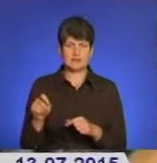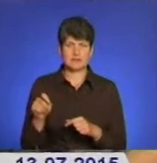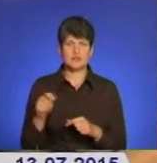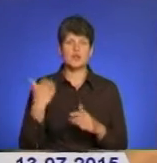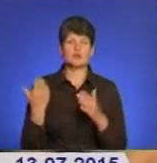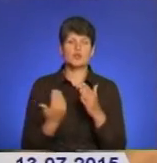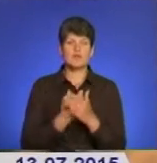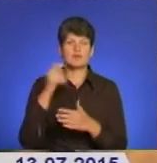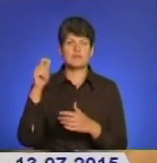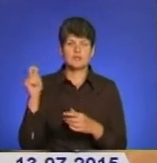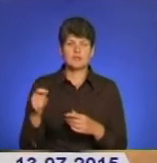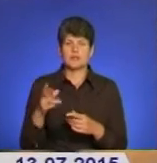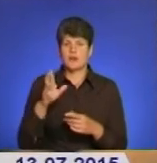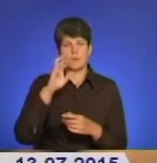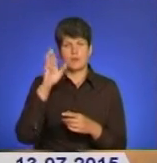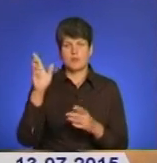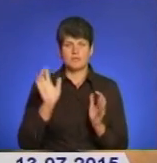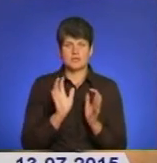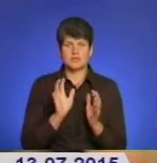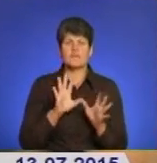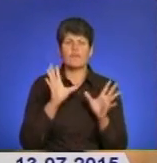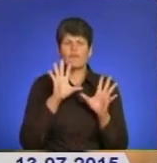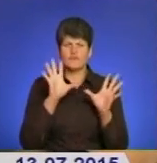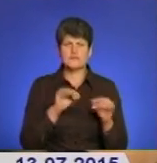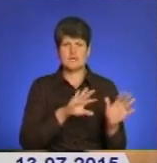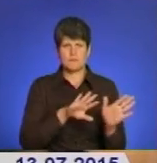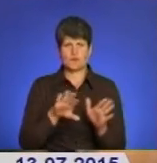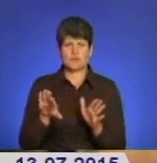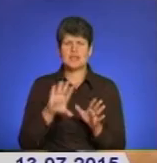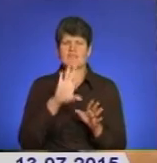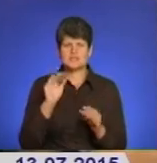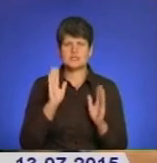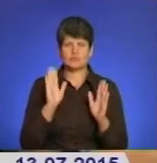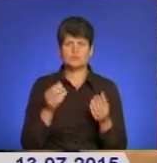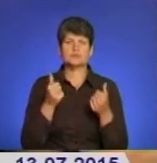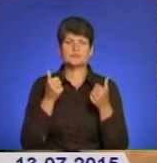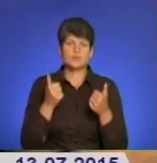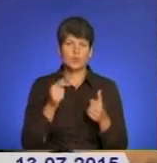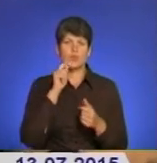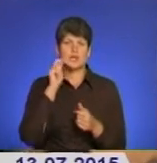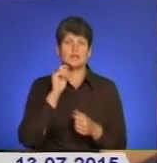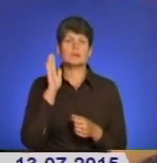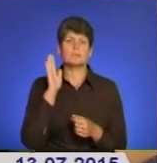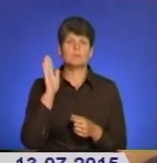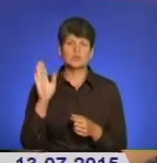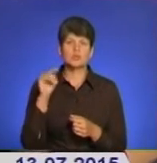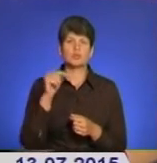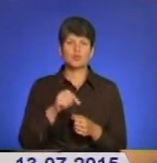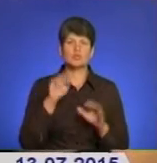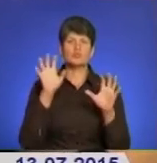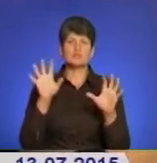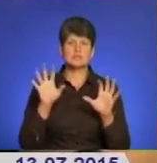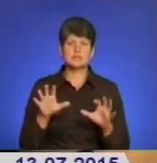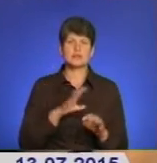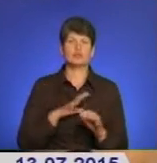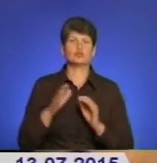Нова війна, най Бог милує, звісно, але все пройде. Я впевнений в тому, що все буде нормально, Україна буде в тому статусі, в якому вона